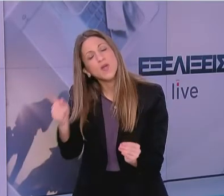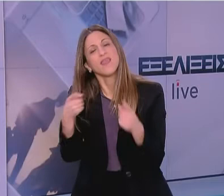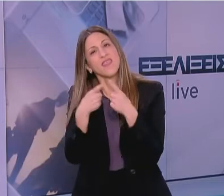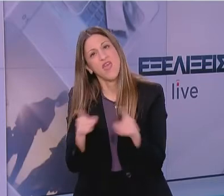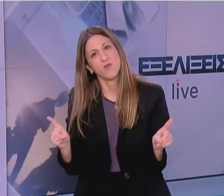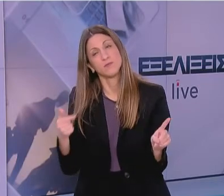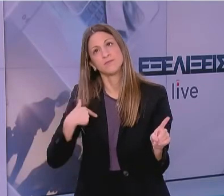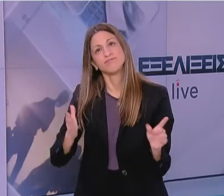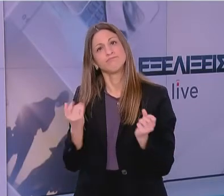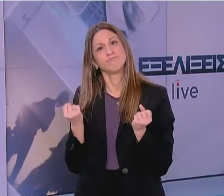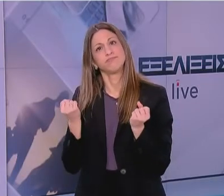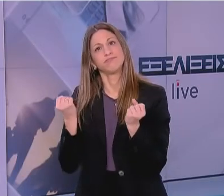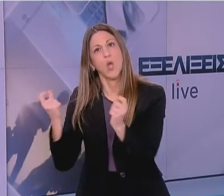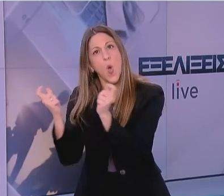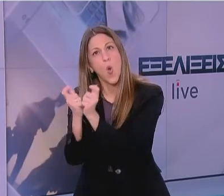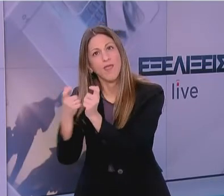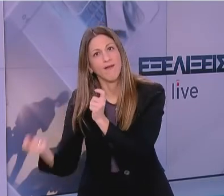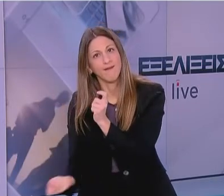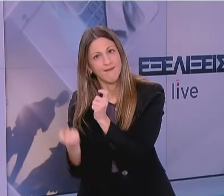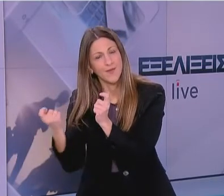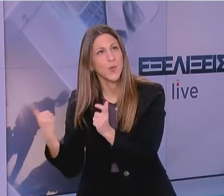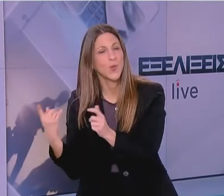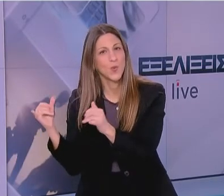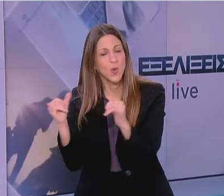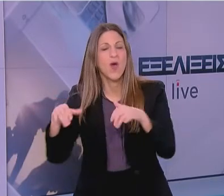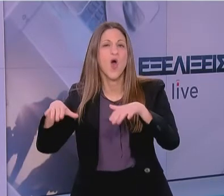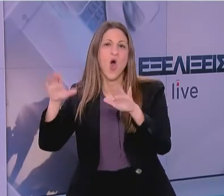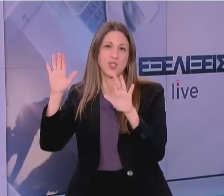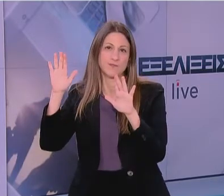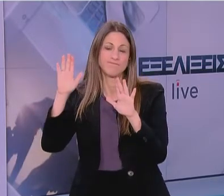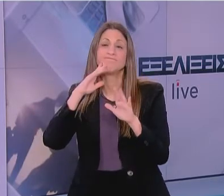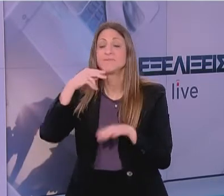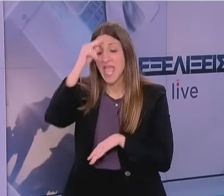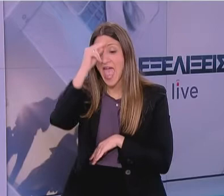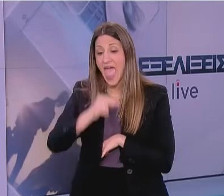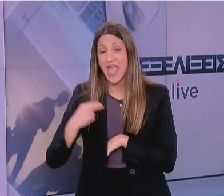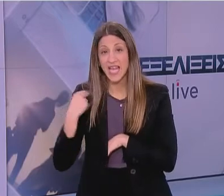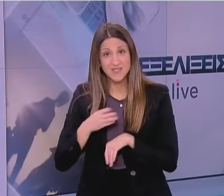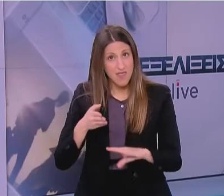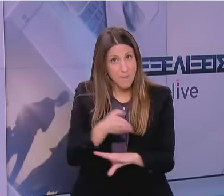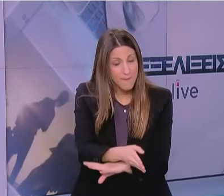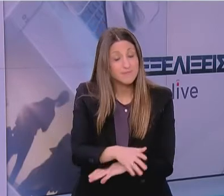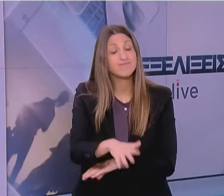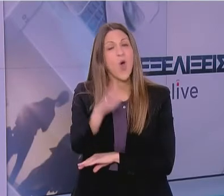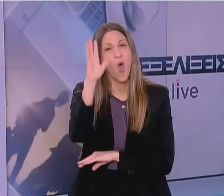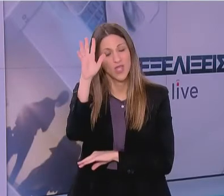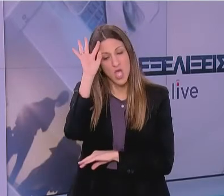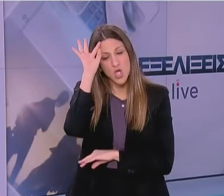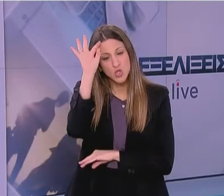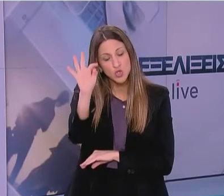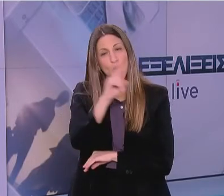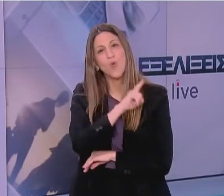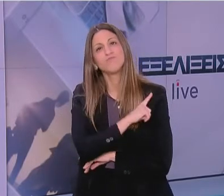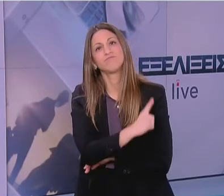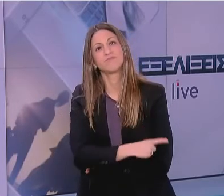θα πάμε στα χωριά μας, δεν θα γιορτάσουμε με τους φίλους μας, δεν θα πάμε στις εκκλησίες μας. Για να είμαστε καλά του χρόνου και να